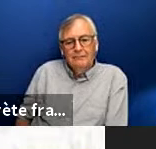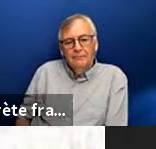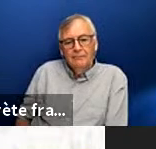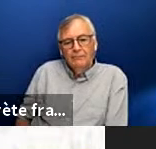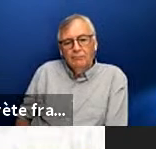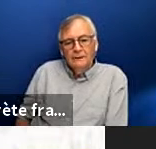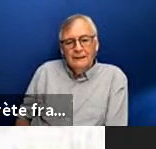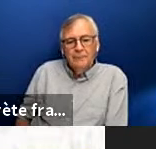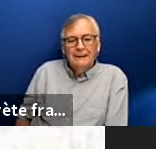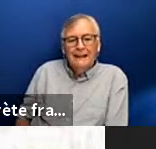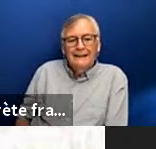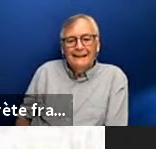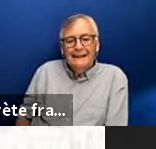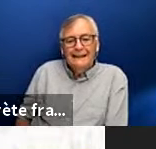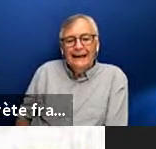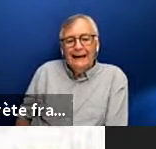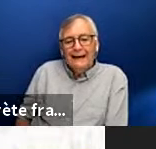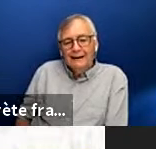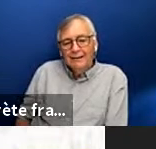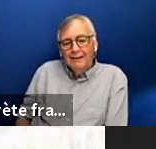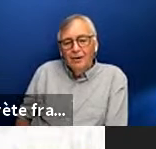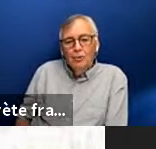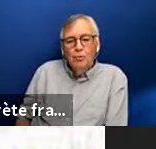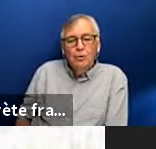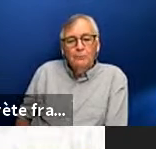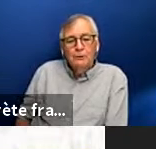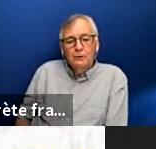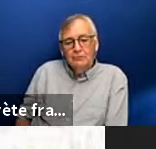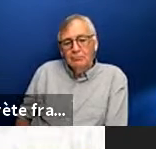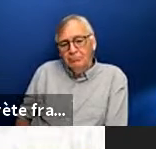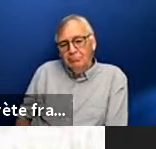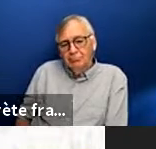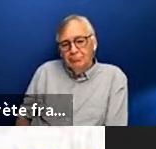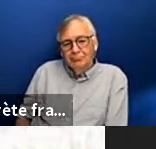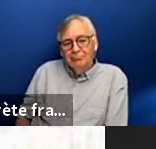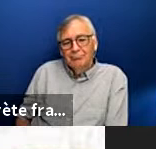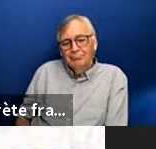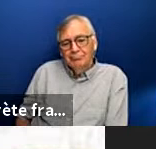Gymnastique. Ça peut être la lettre Y ou comme ça.